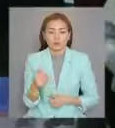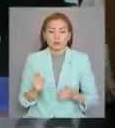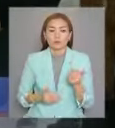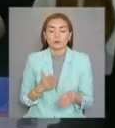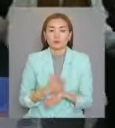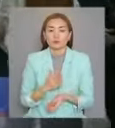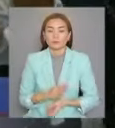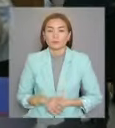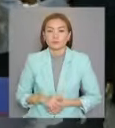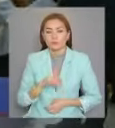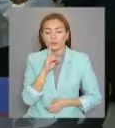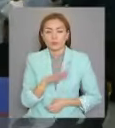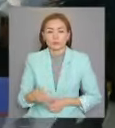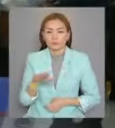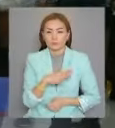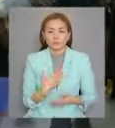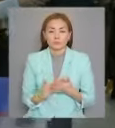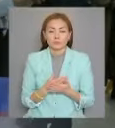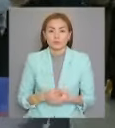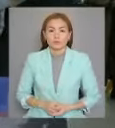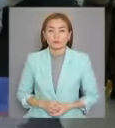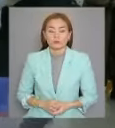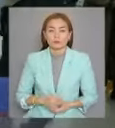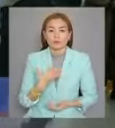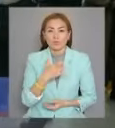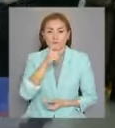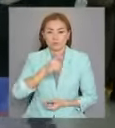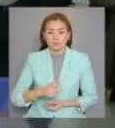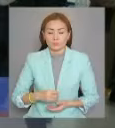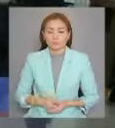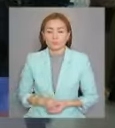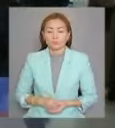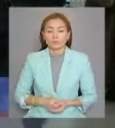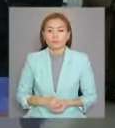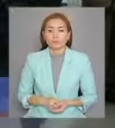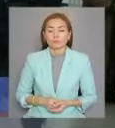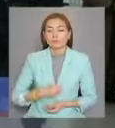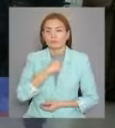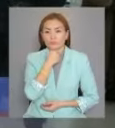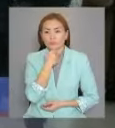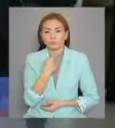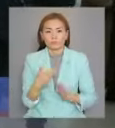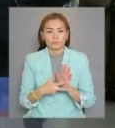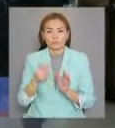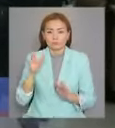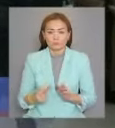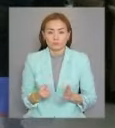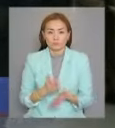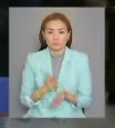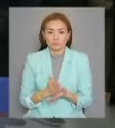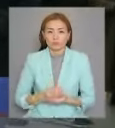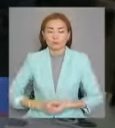бойынша жасөспірімдерден 5 адам, жастардан 5 адам, ересектерден 8 адам